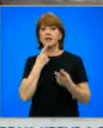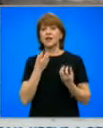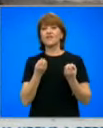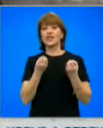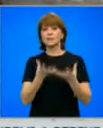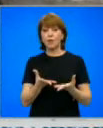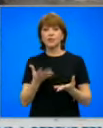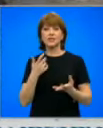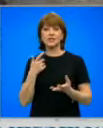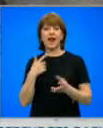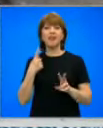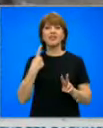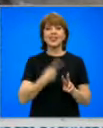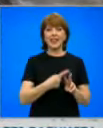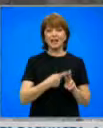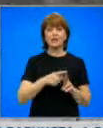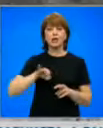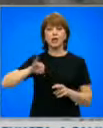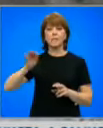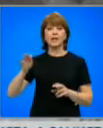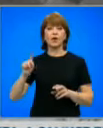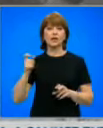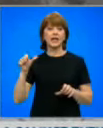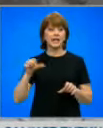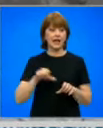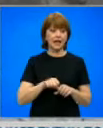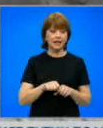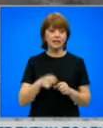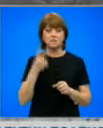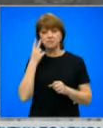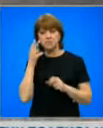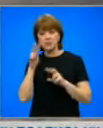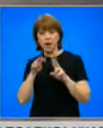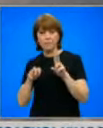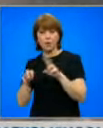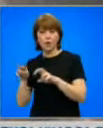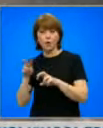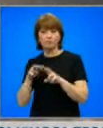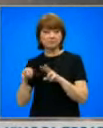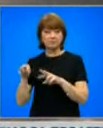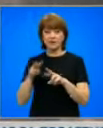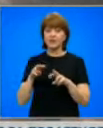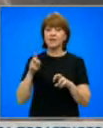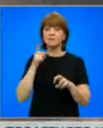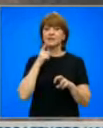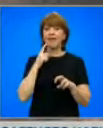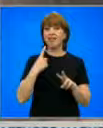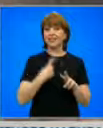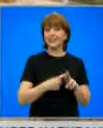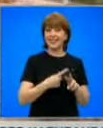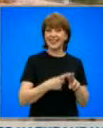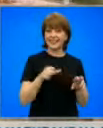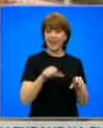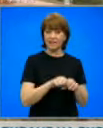за добив на нефт и природен газ. Ще се стремим към пробив в проучването на шистов нефт и газ, за да се осигурят енергийните